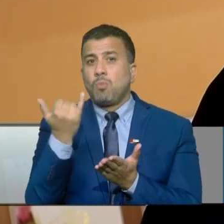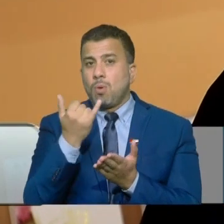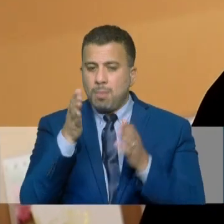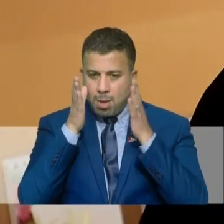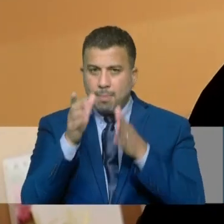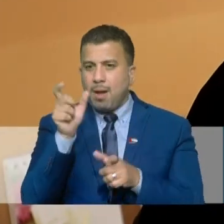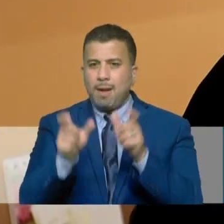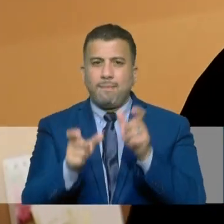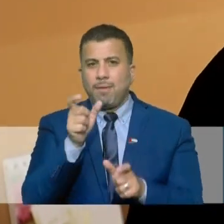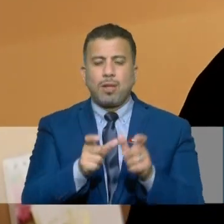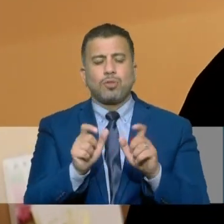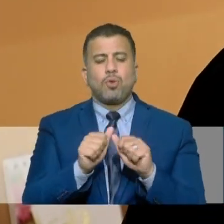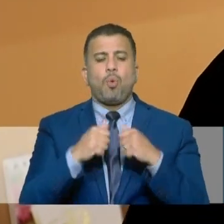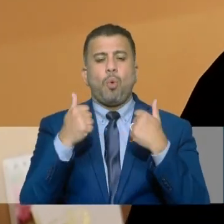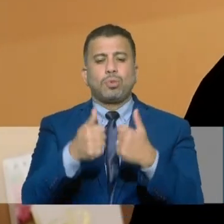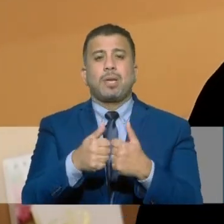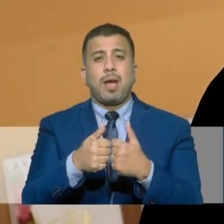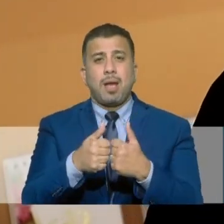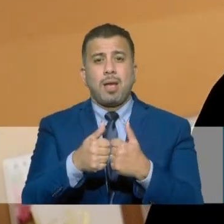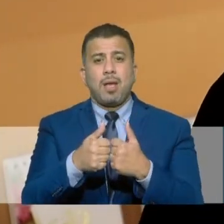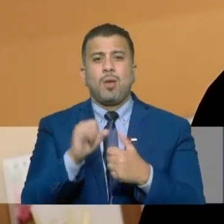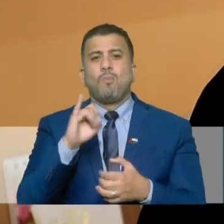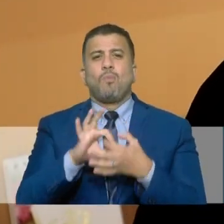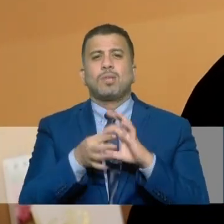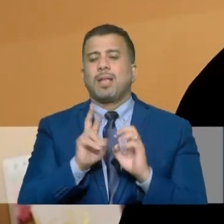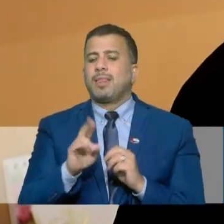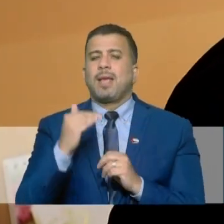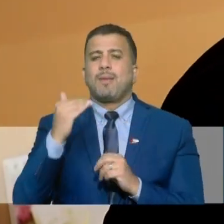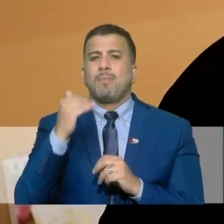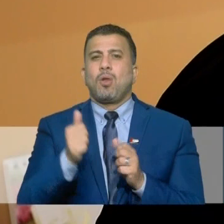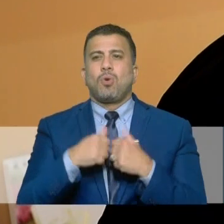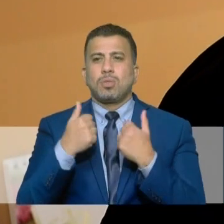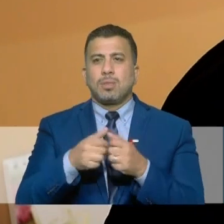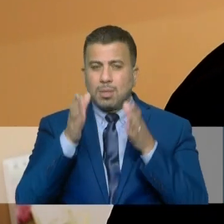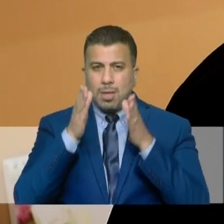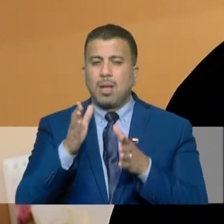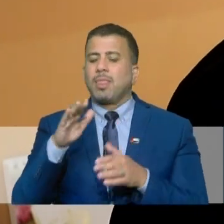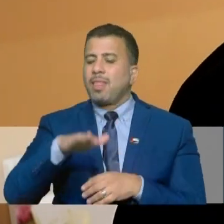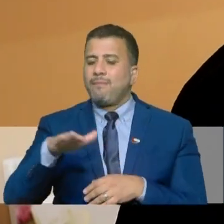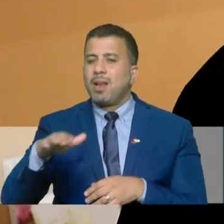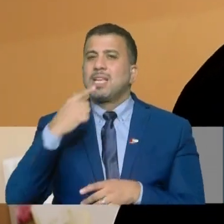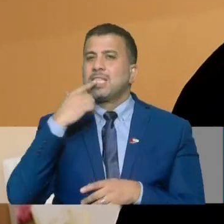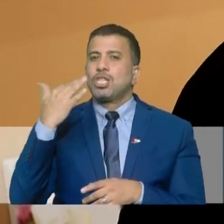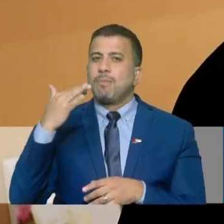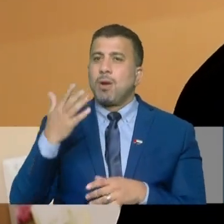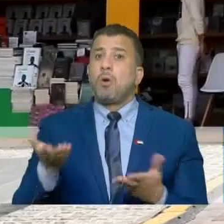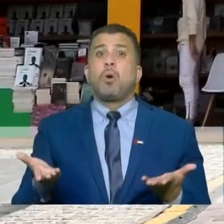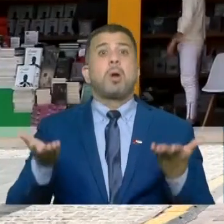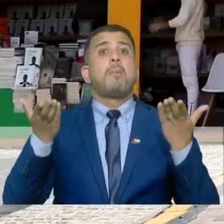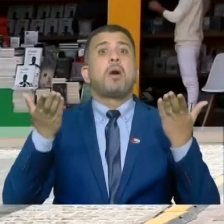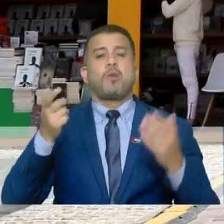جميع افراد الاسره وطبعا مؤسسه التنميه الاسريه تركز على الطفل والشباب وكبار